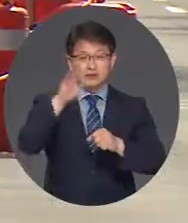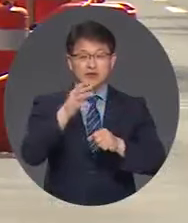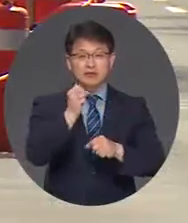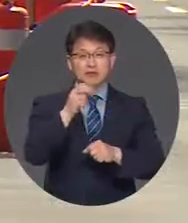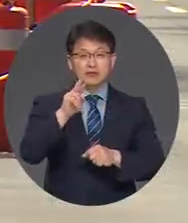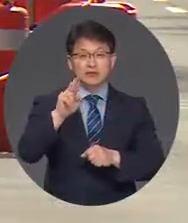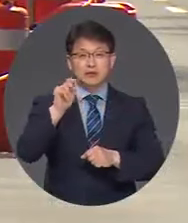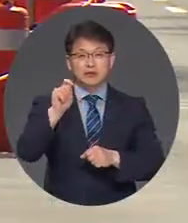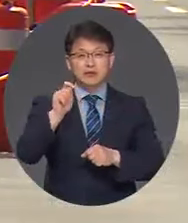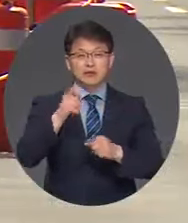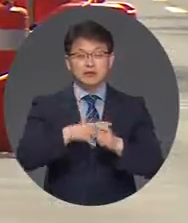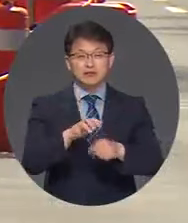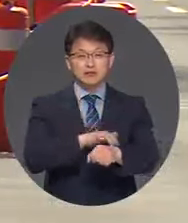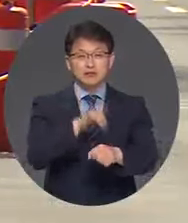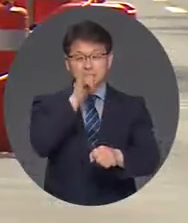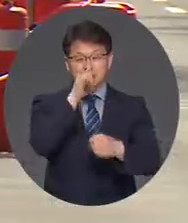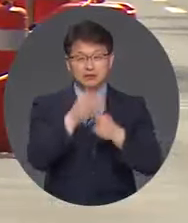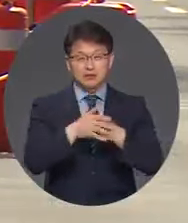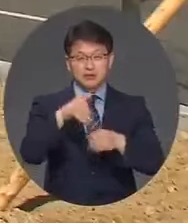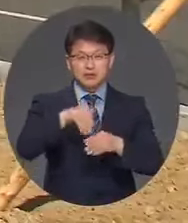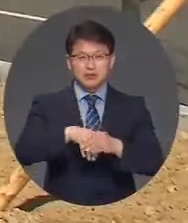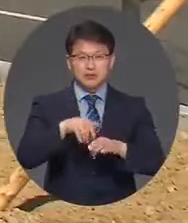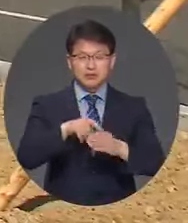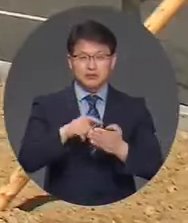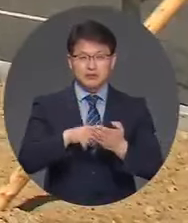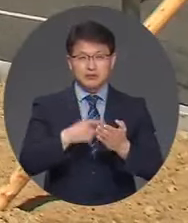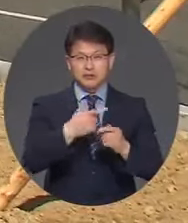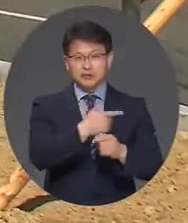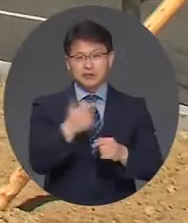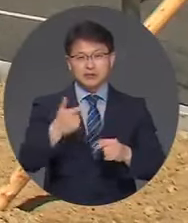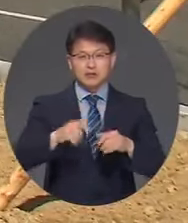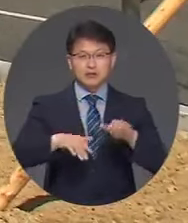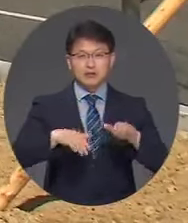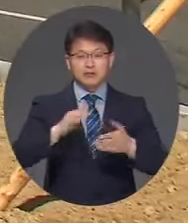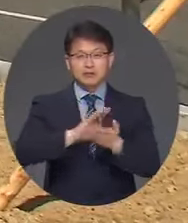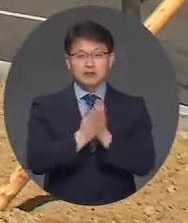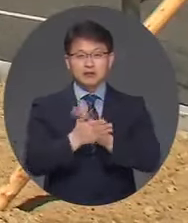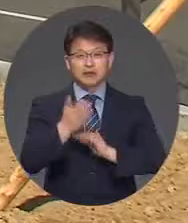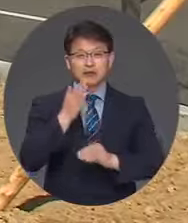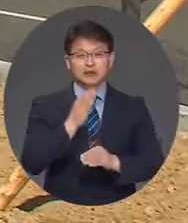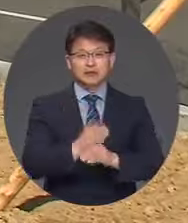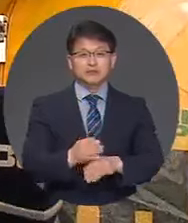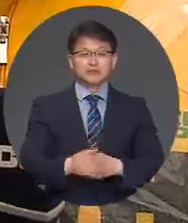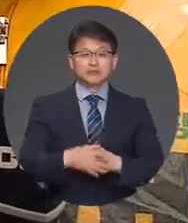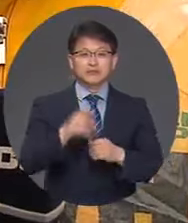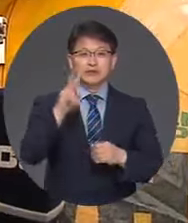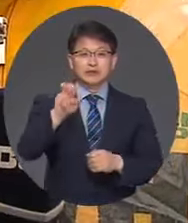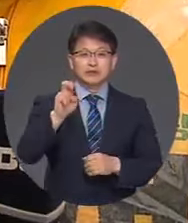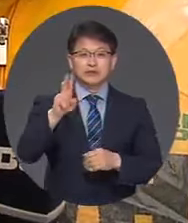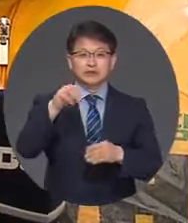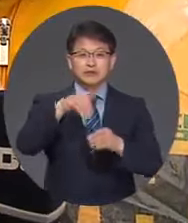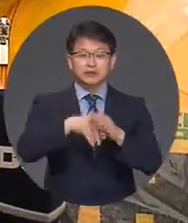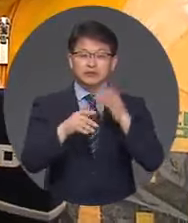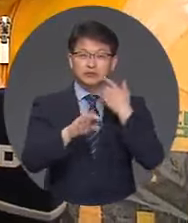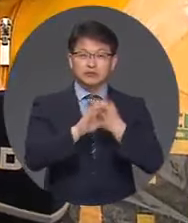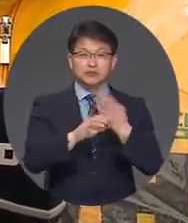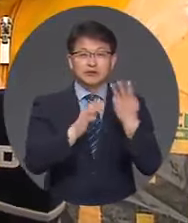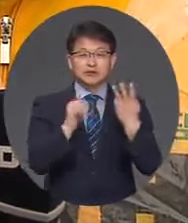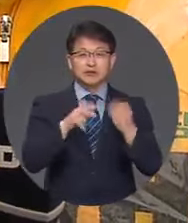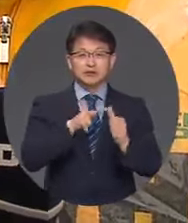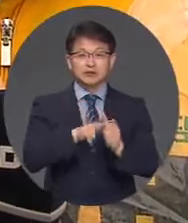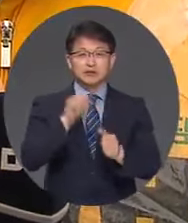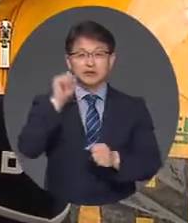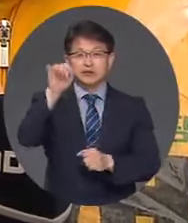SBRT 공사에 따른 불편으로 유권자들의 민심이 크게 출렁이고 있습니다. 22대 총선에는 3명의